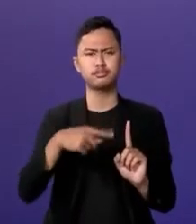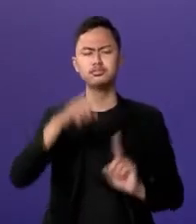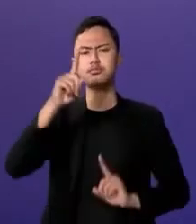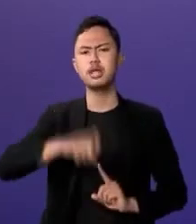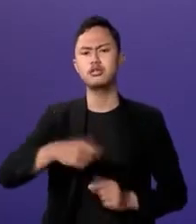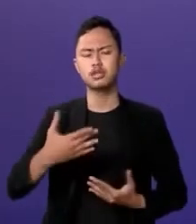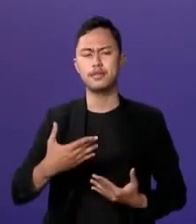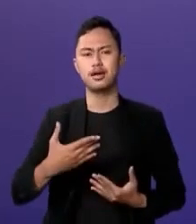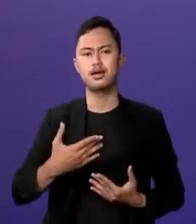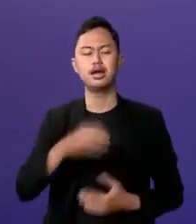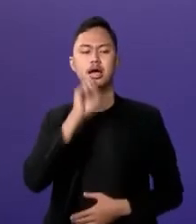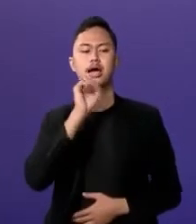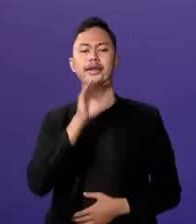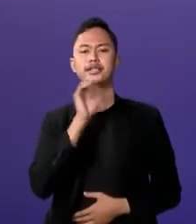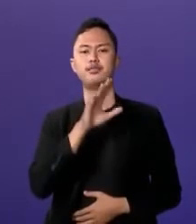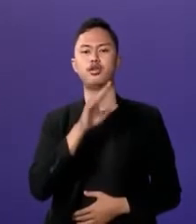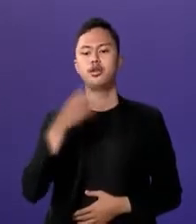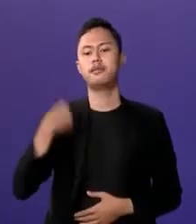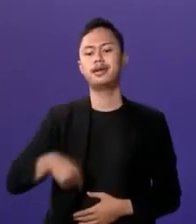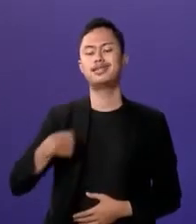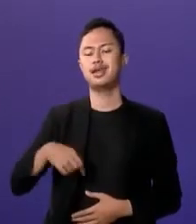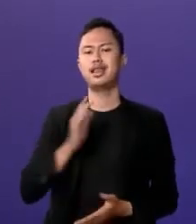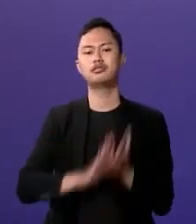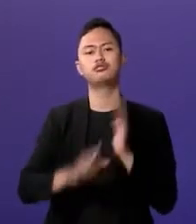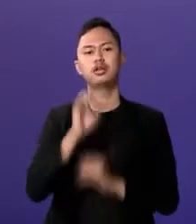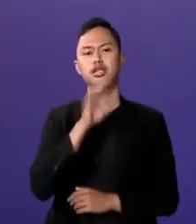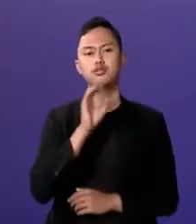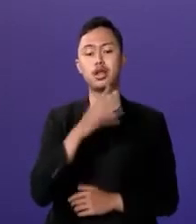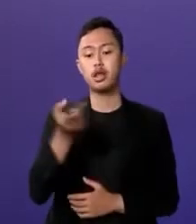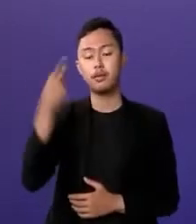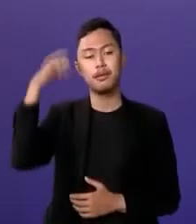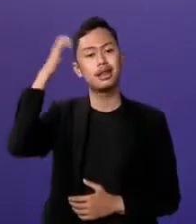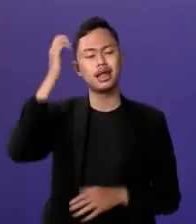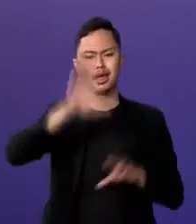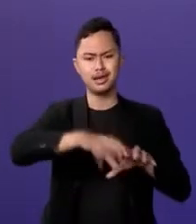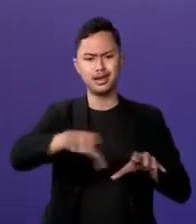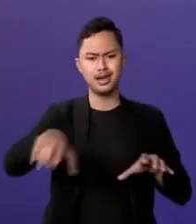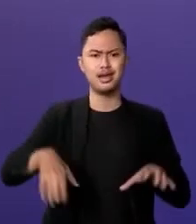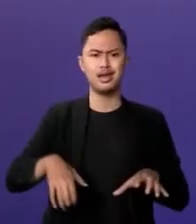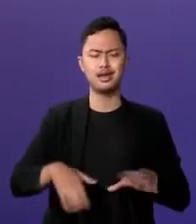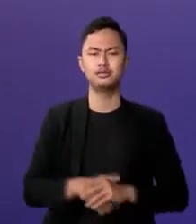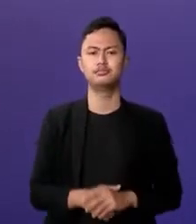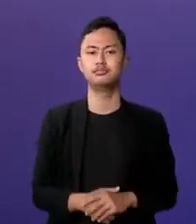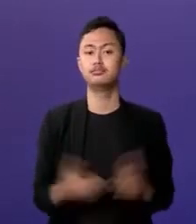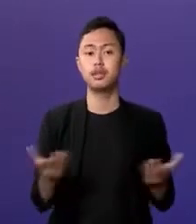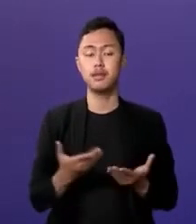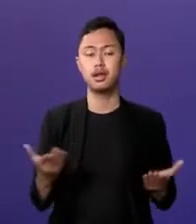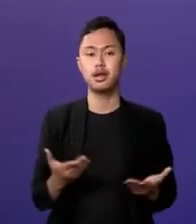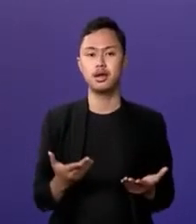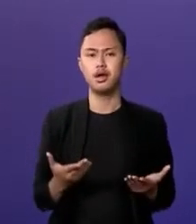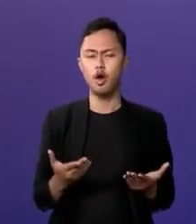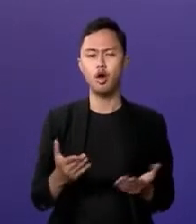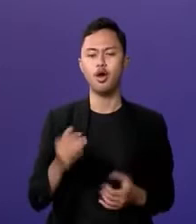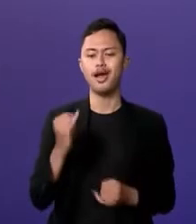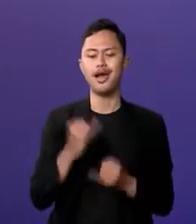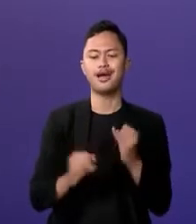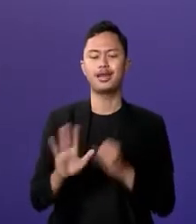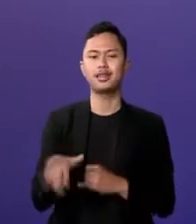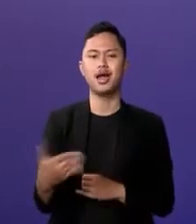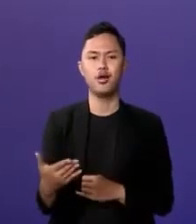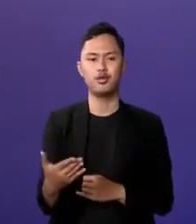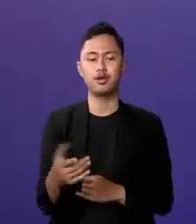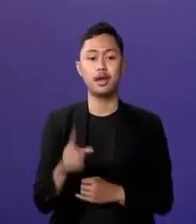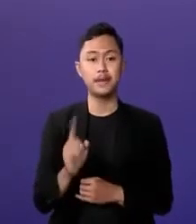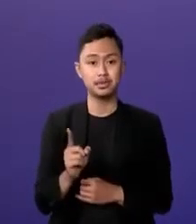segera direspons oleh para menteri dan pemerintah daerah terutama menjelang akhir tahun